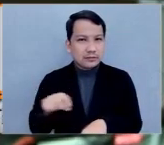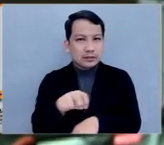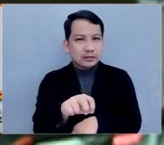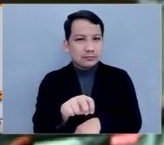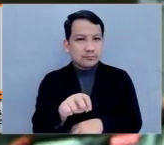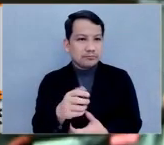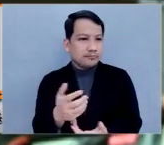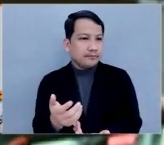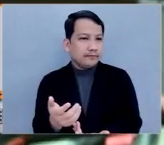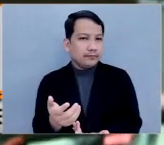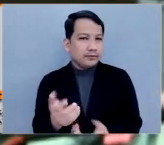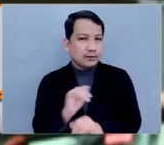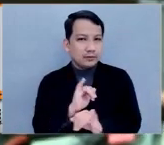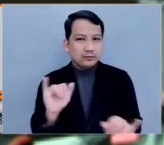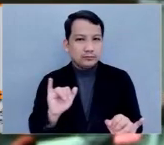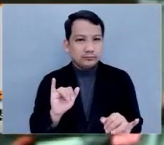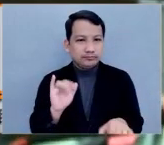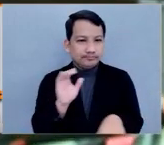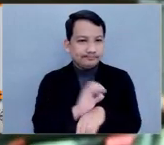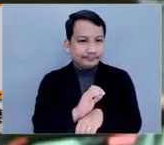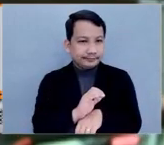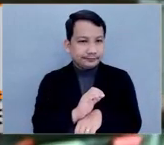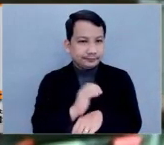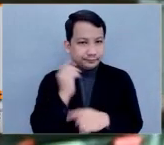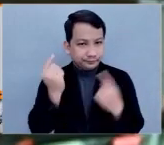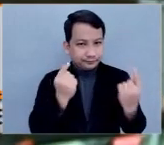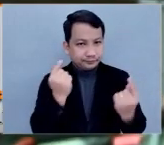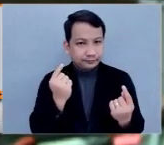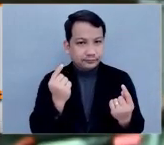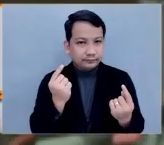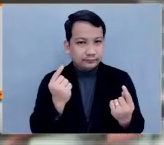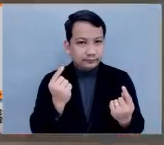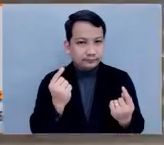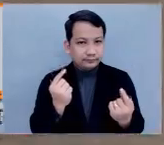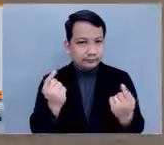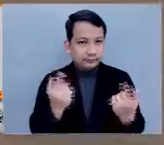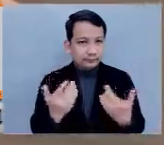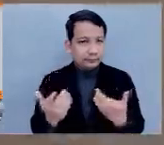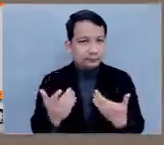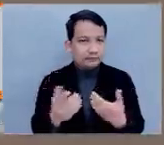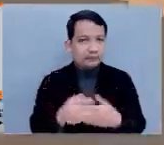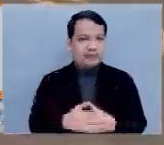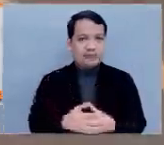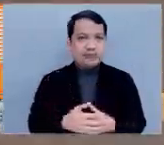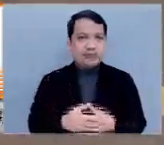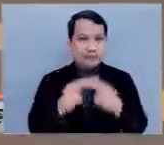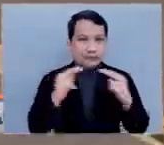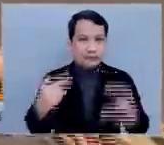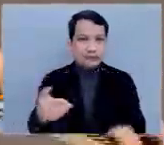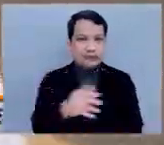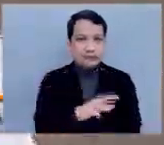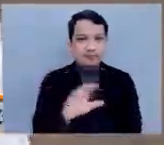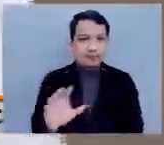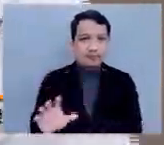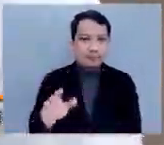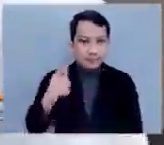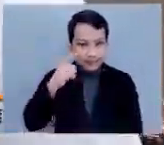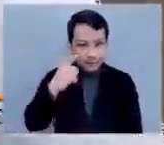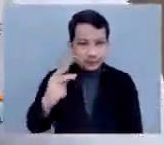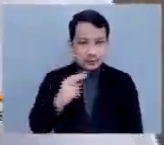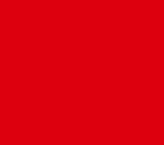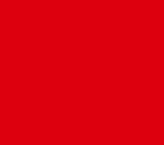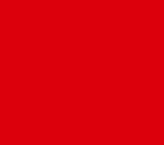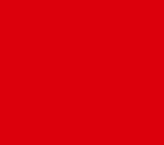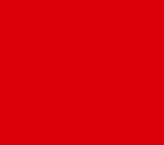So walang ganong impact as far as traffic management is concerned. Nagbabalita mula sa frontline, Gerard De La Peña,